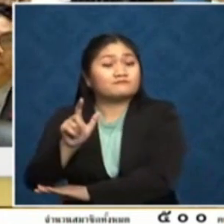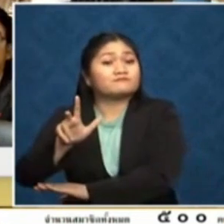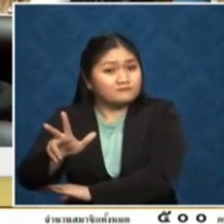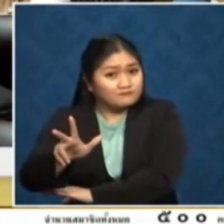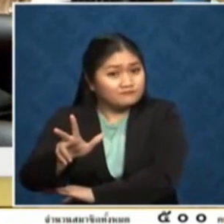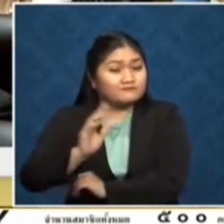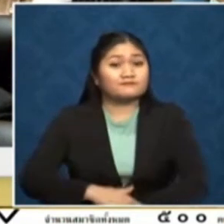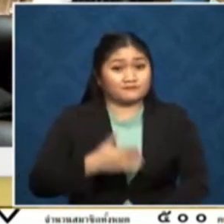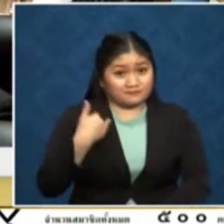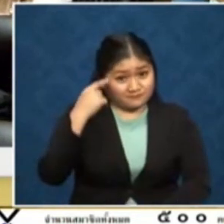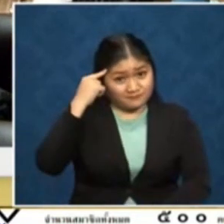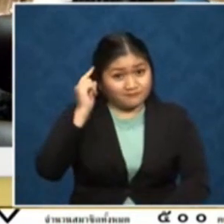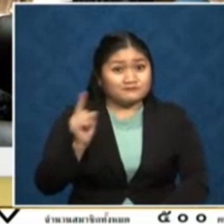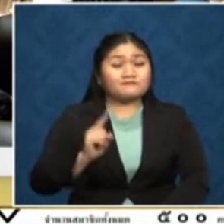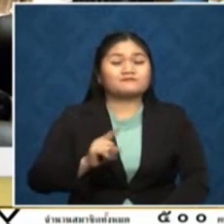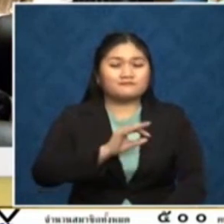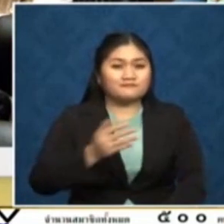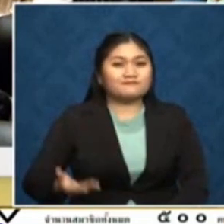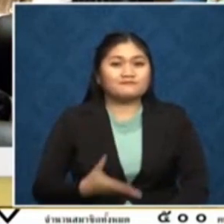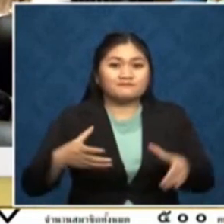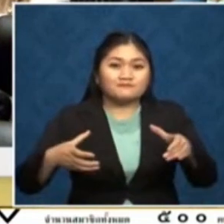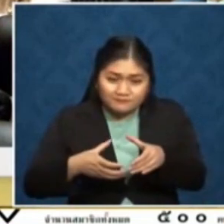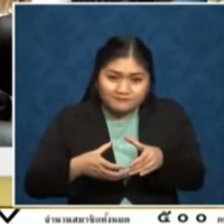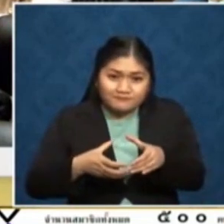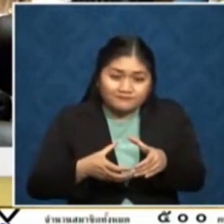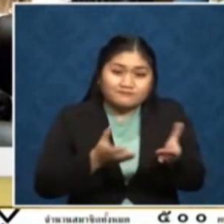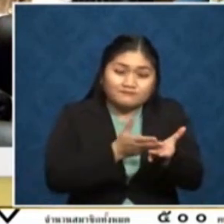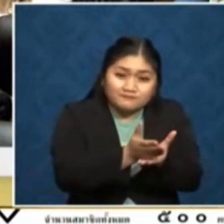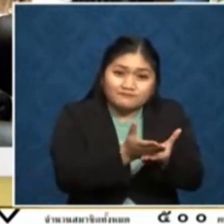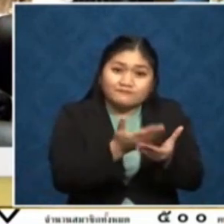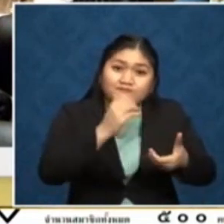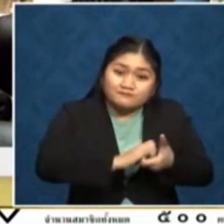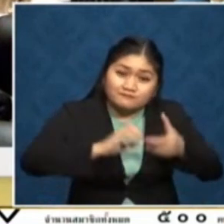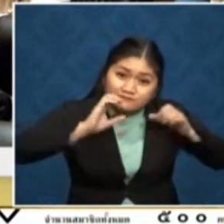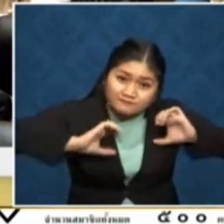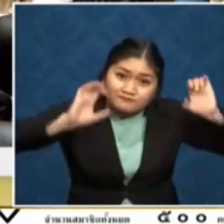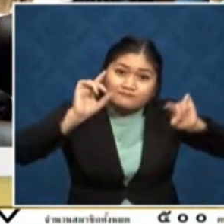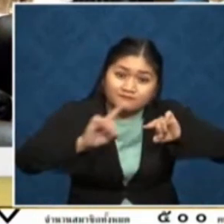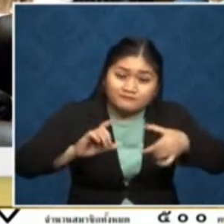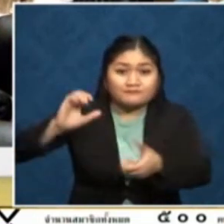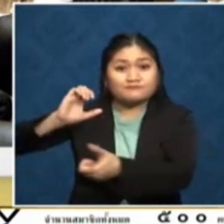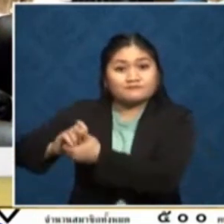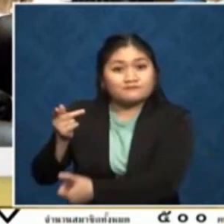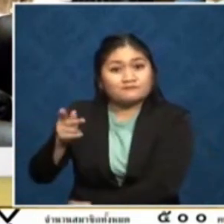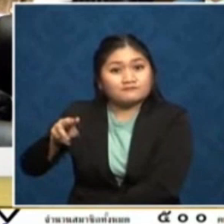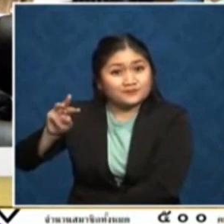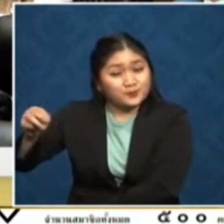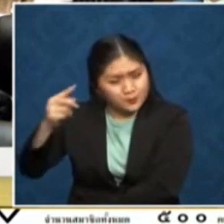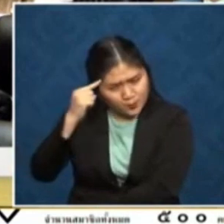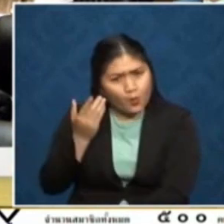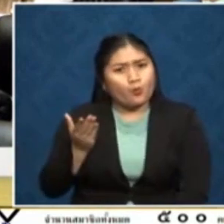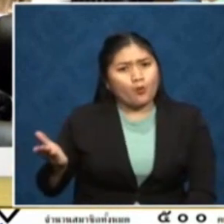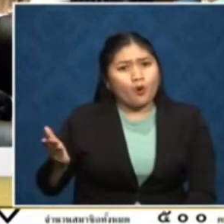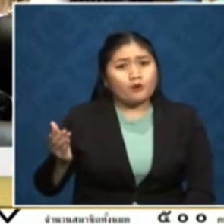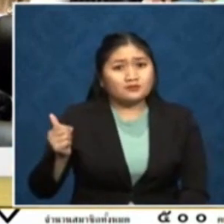มีสิทธิ์ที่จะเสนอกรรมาธิการได้ไม่เกิน1ใน3ของสภานี้อยู่แล้วผมเชื่อว่าเพื่อนสมาชิกผู้แทนราษฎ